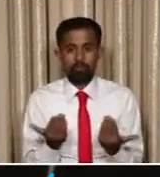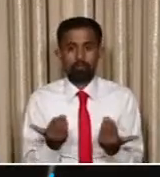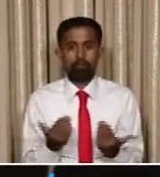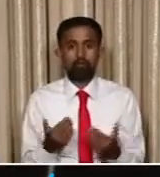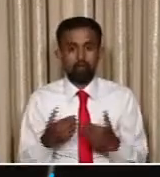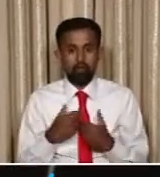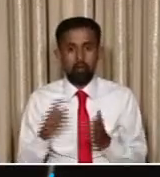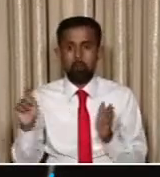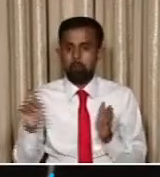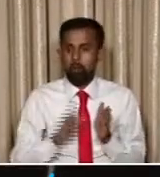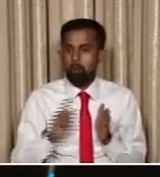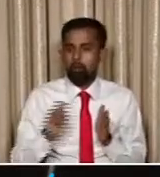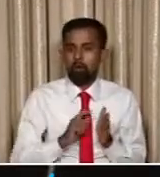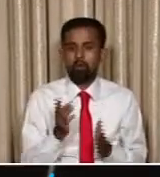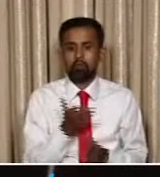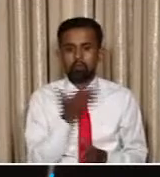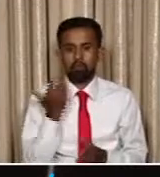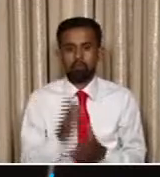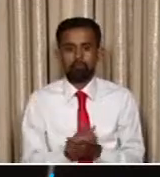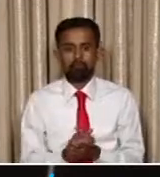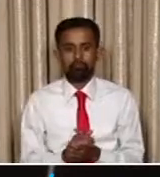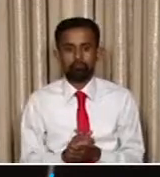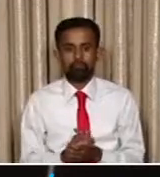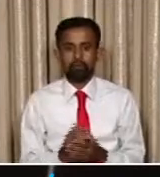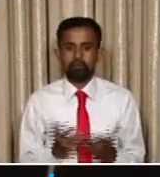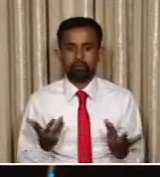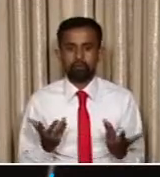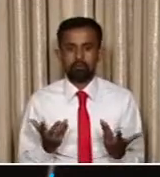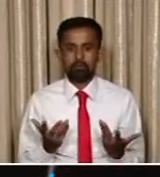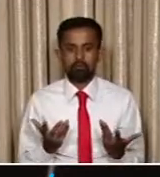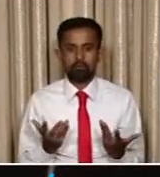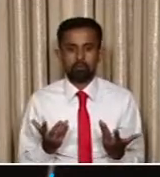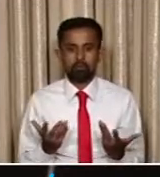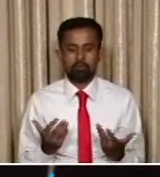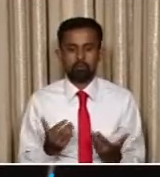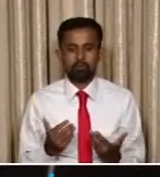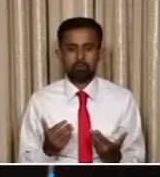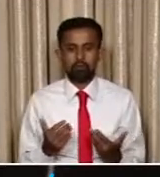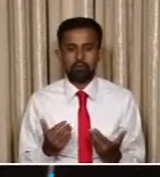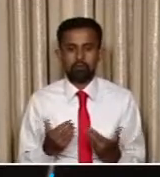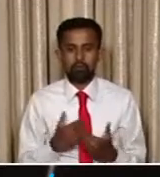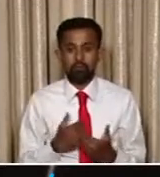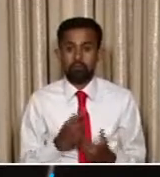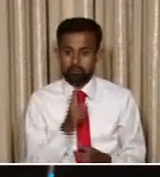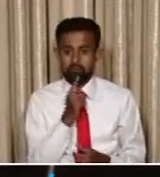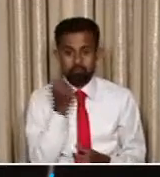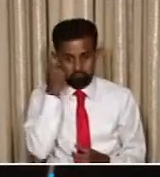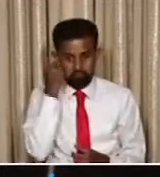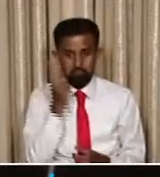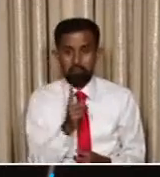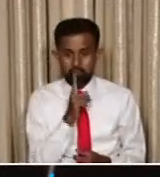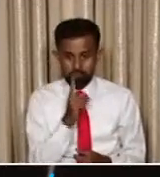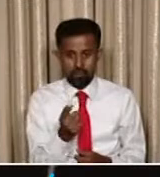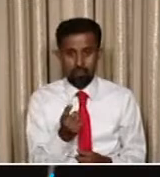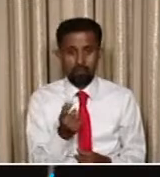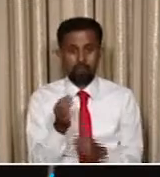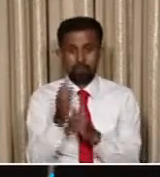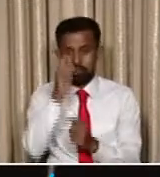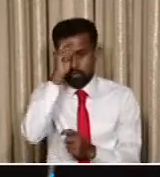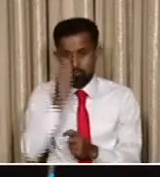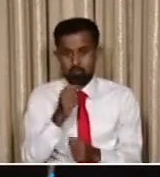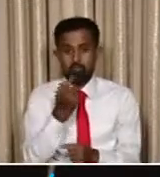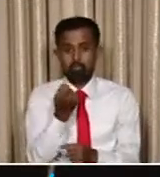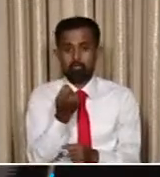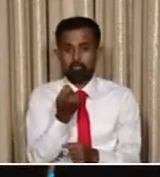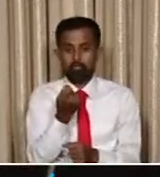අපි ආදායම ලබන්නේ. මොකද නැත්තම් ඇත්තම කියන්න මං රික්වෙස්ට් කරන්න කැමතියි අපේ ගරු ජනාධිපතිතුමාගෙන් සහ මුදල්